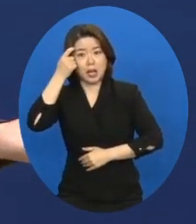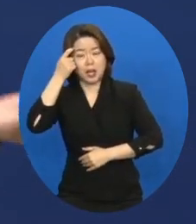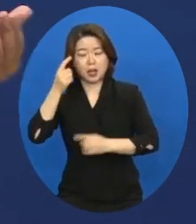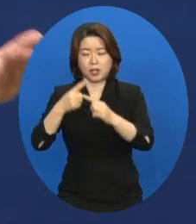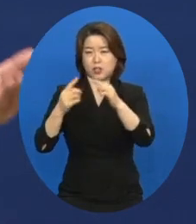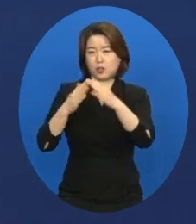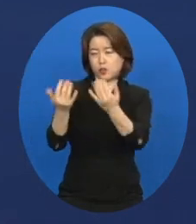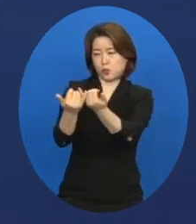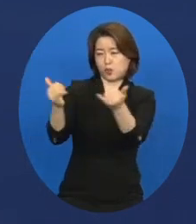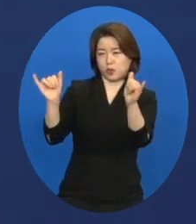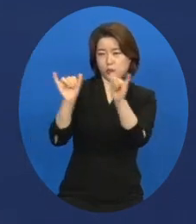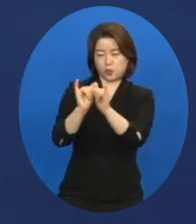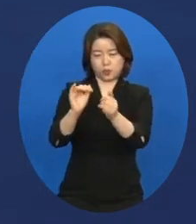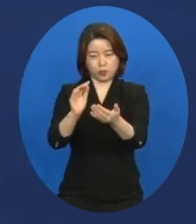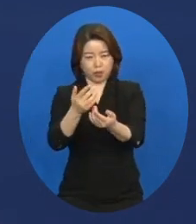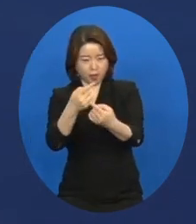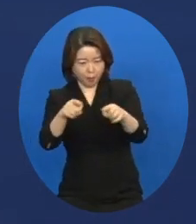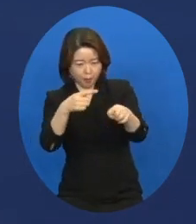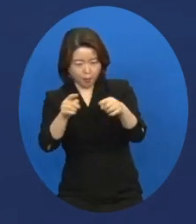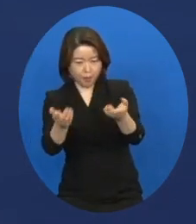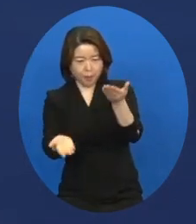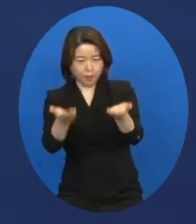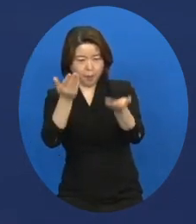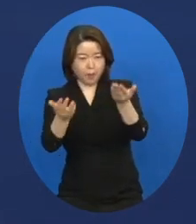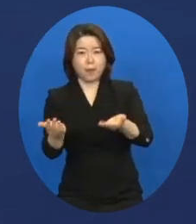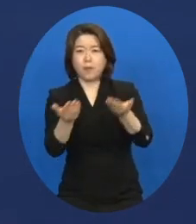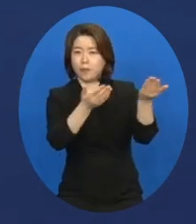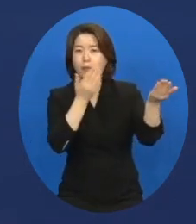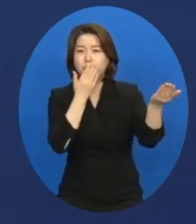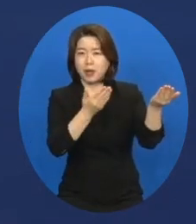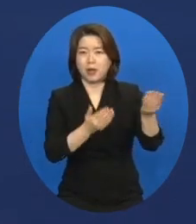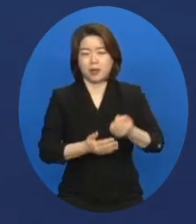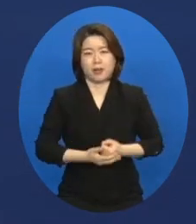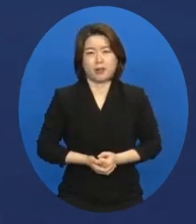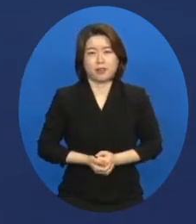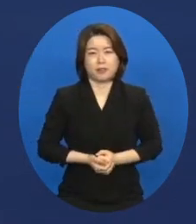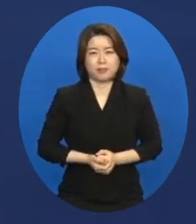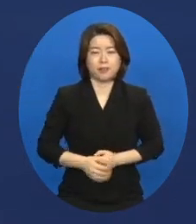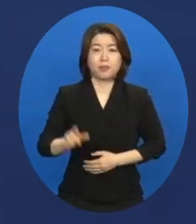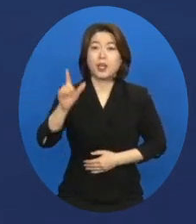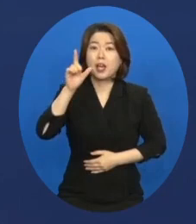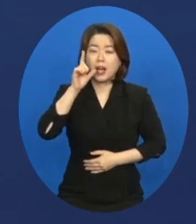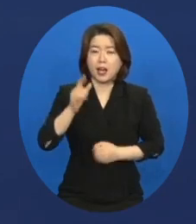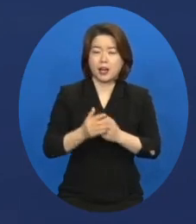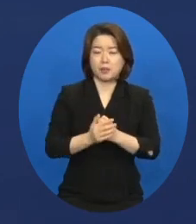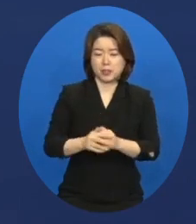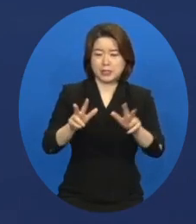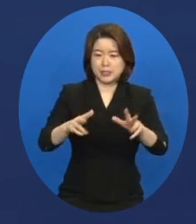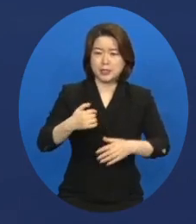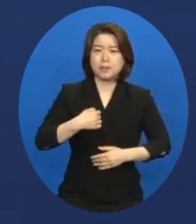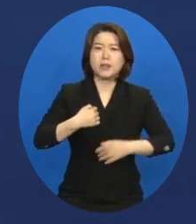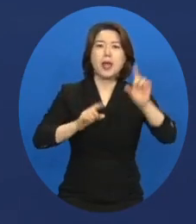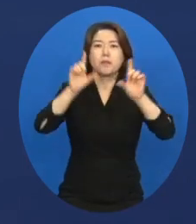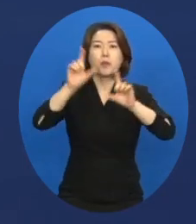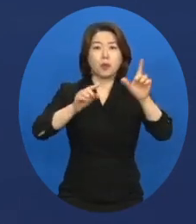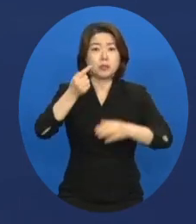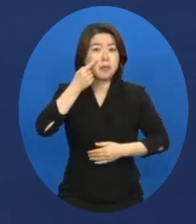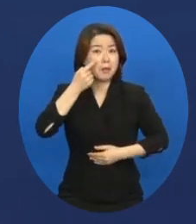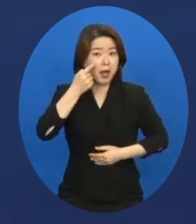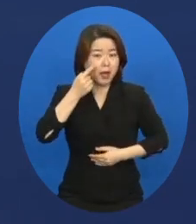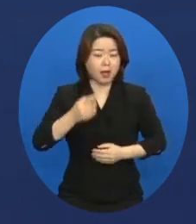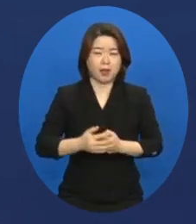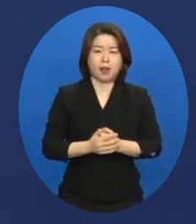공동체가 분별하게 되는 겁니다. 갈렙은 나의 지금을 보라.